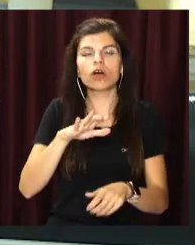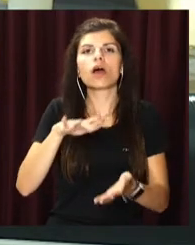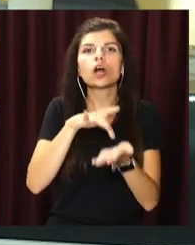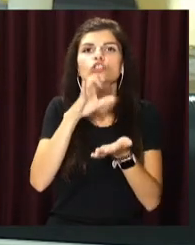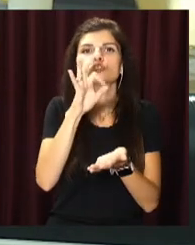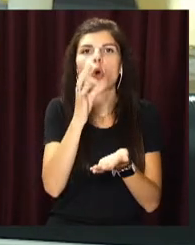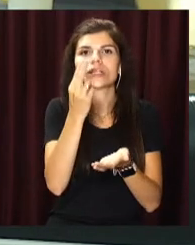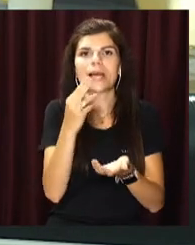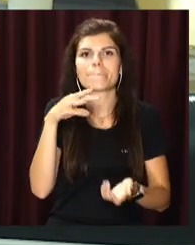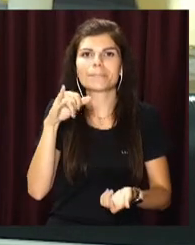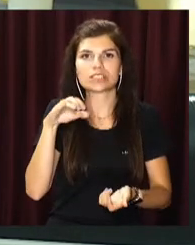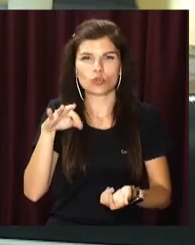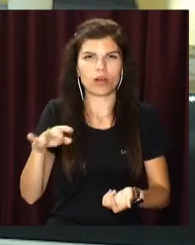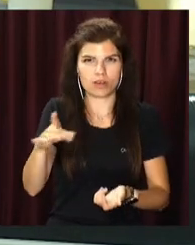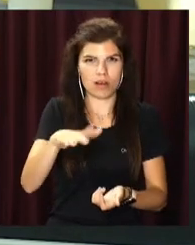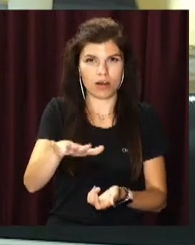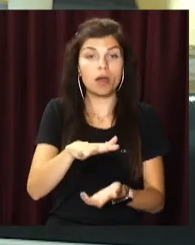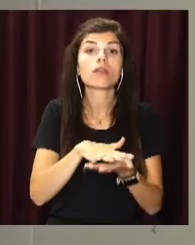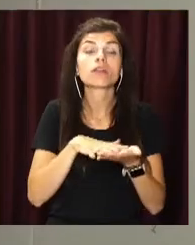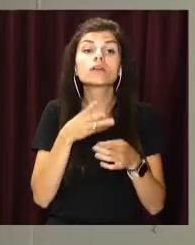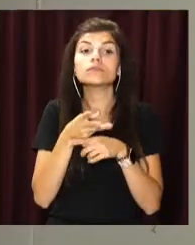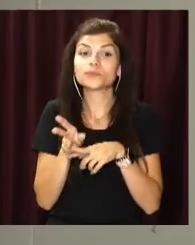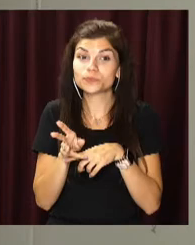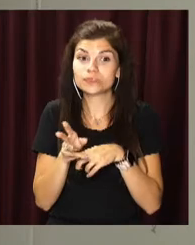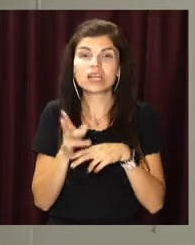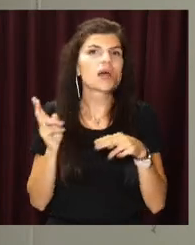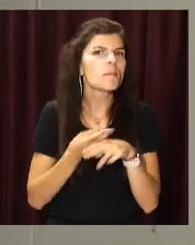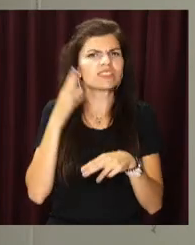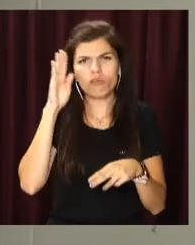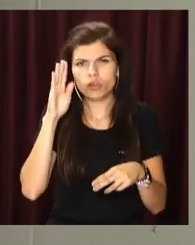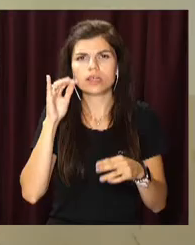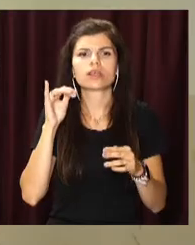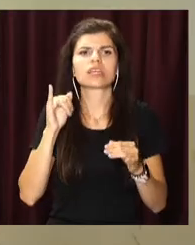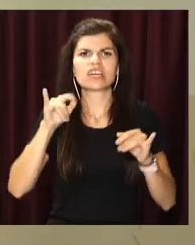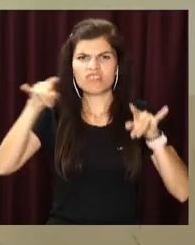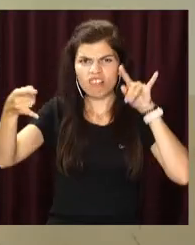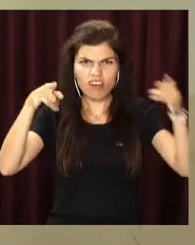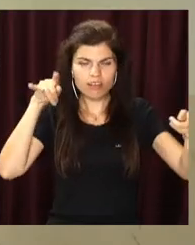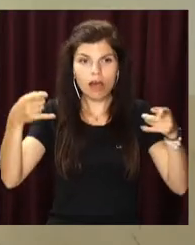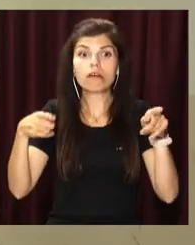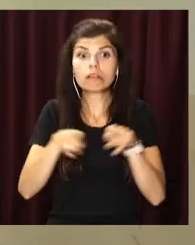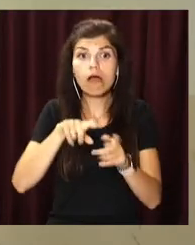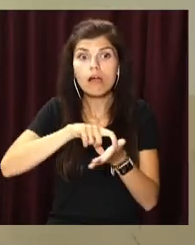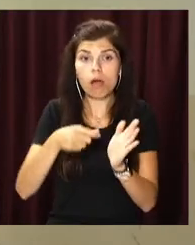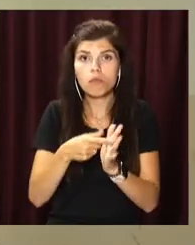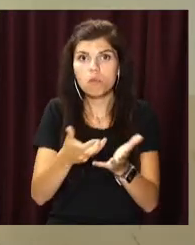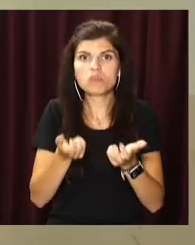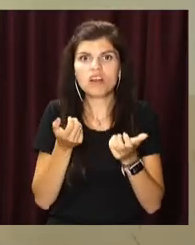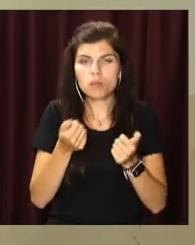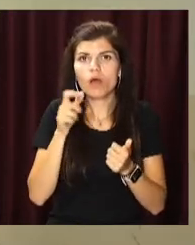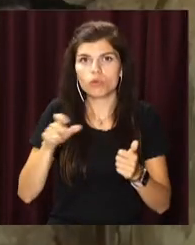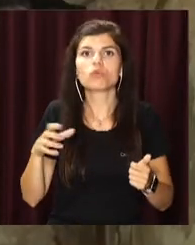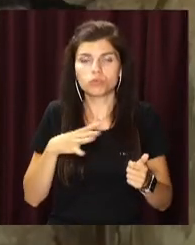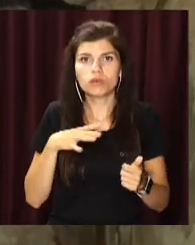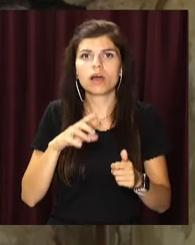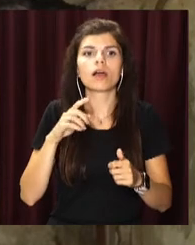соцмісто. Більше у сюжеті. Без води і з дірками у стелі. У таких кабінетах приймали пацієнтів лікарі